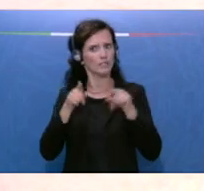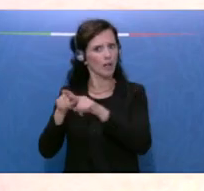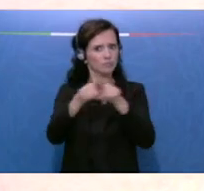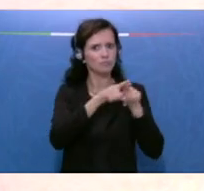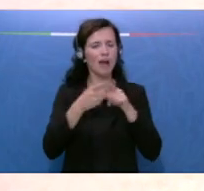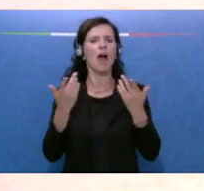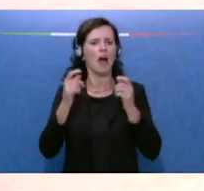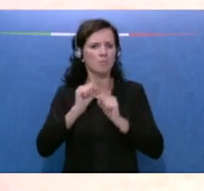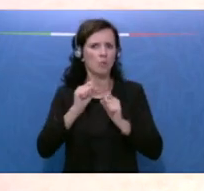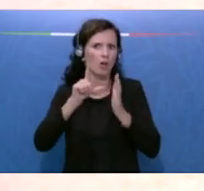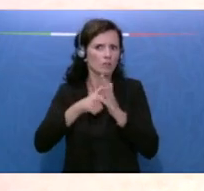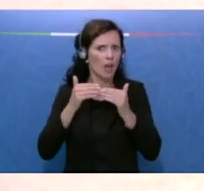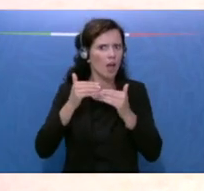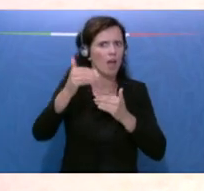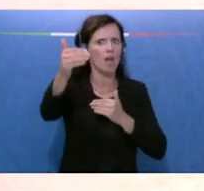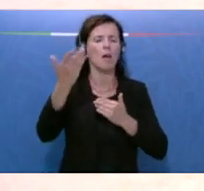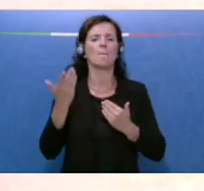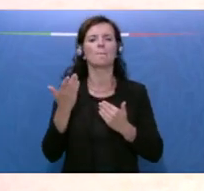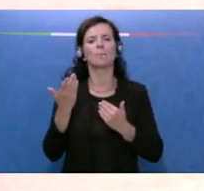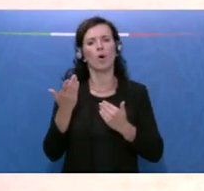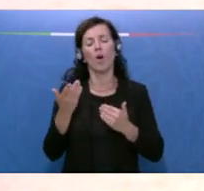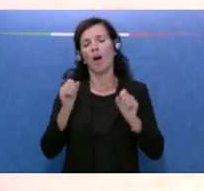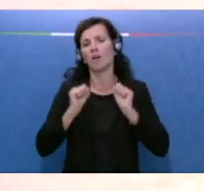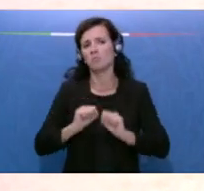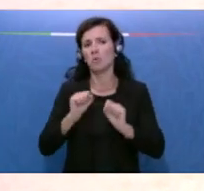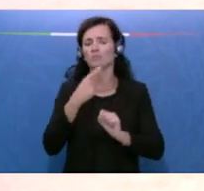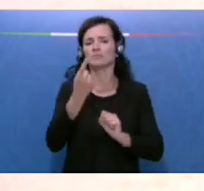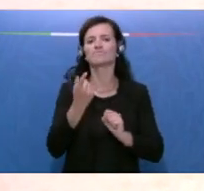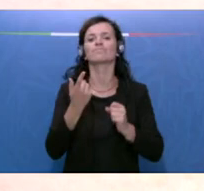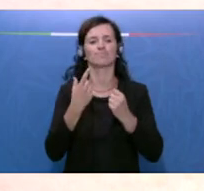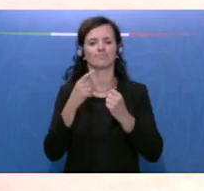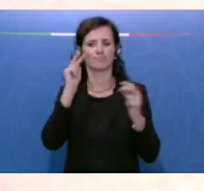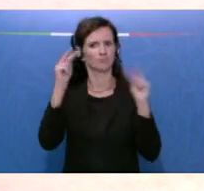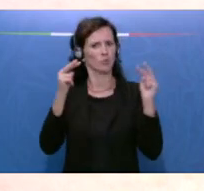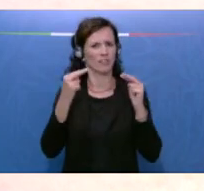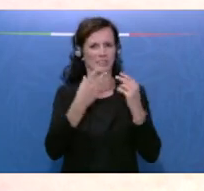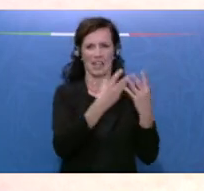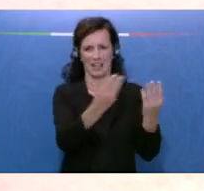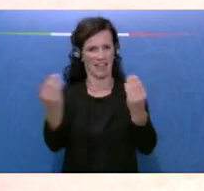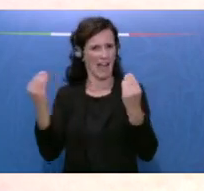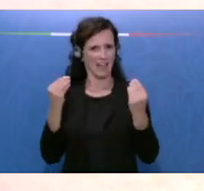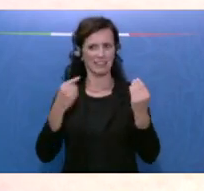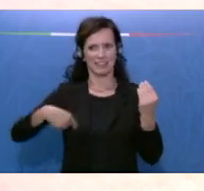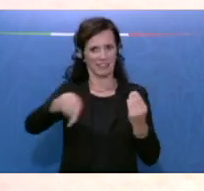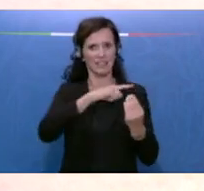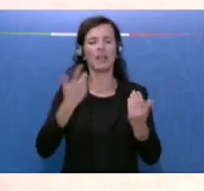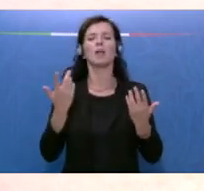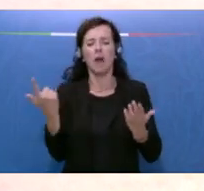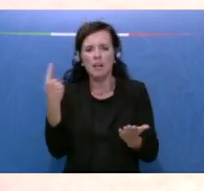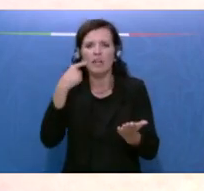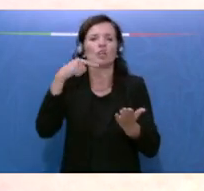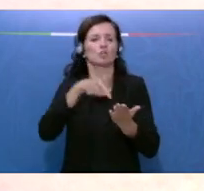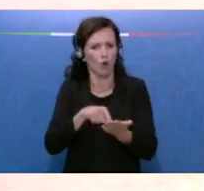questo evento potrebbe dire che insomma tutto sommato il multilateralismo sta ritornando con fatica